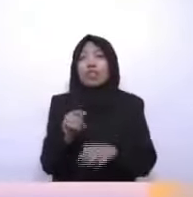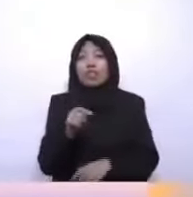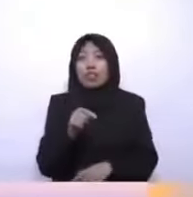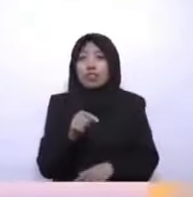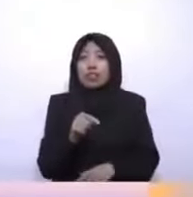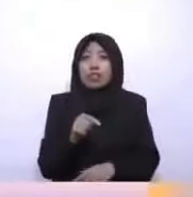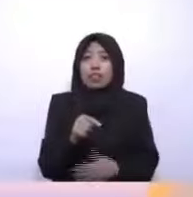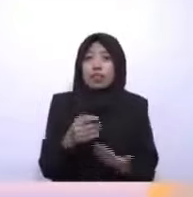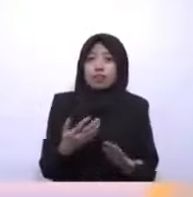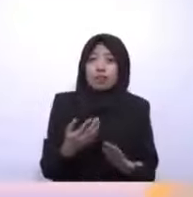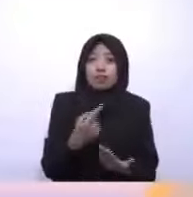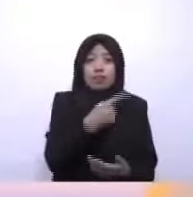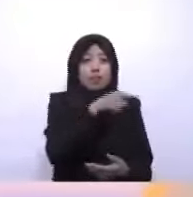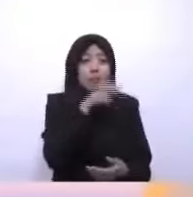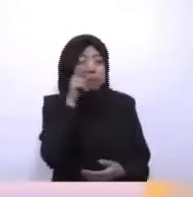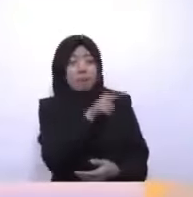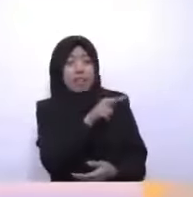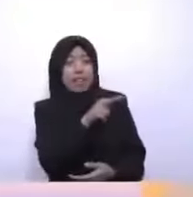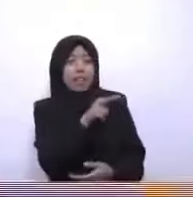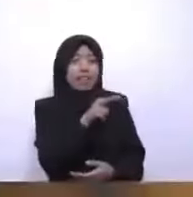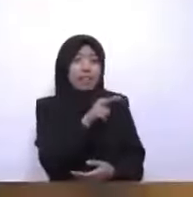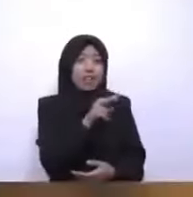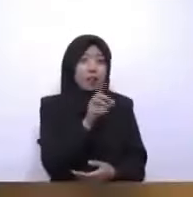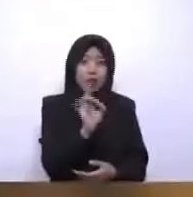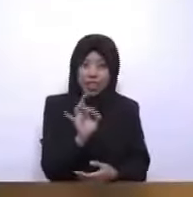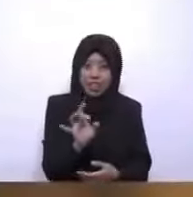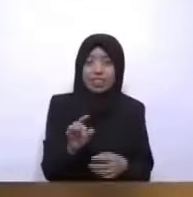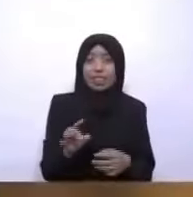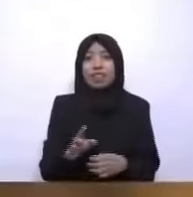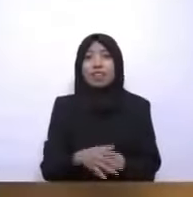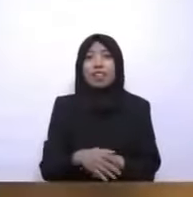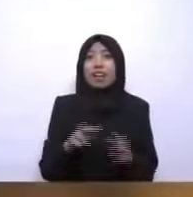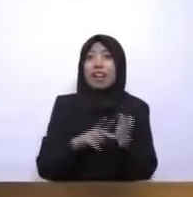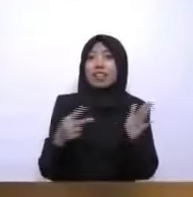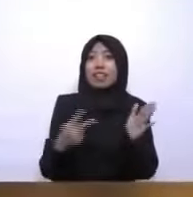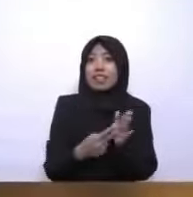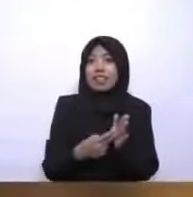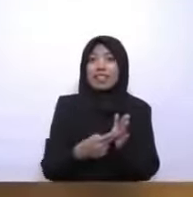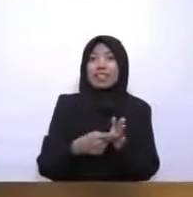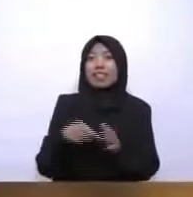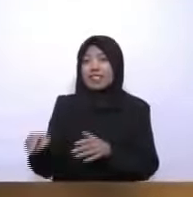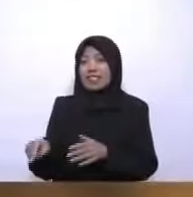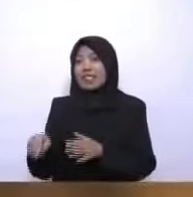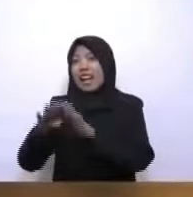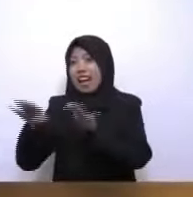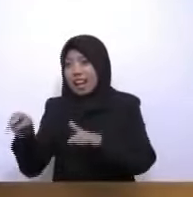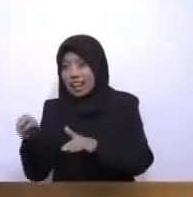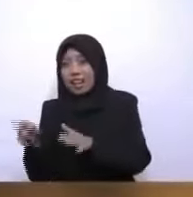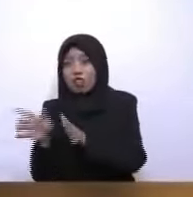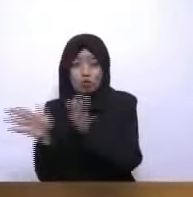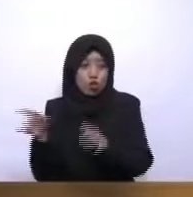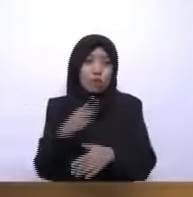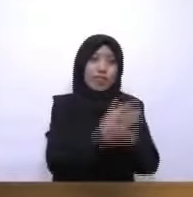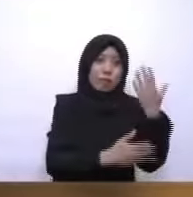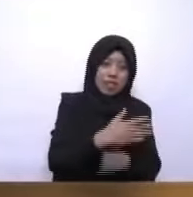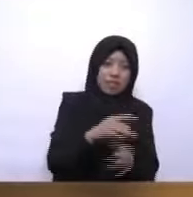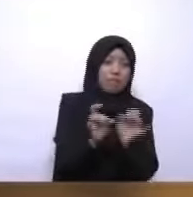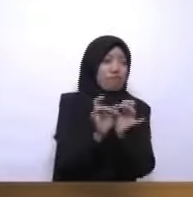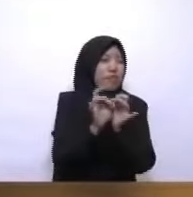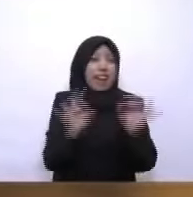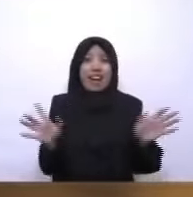memandang mereka. Jadi tidak ada lagi perbedaan, kita satukan yang